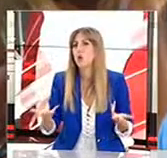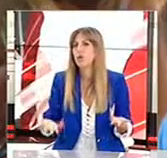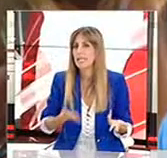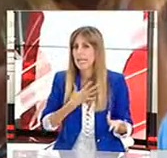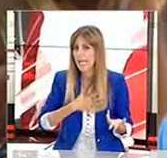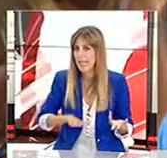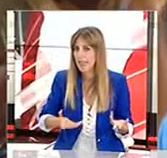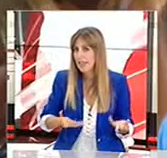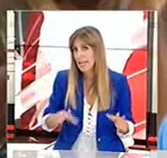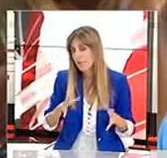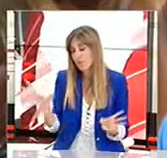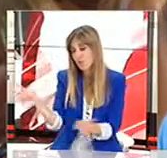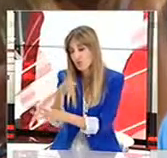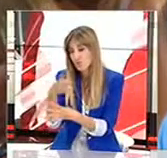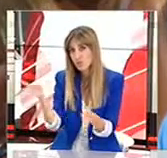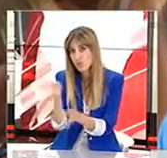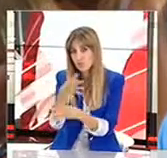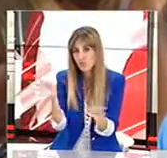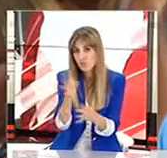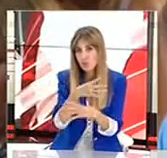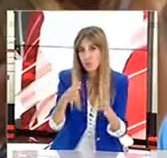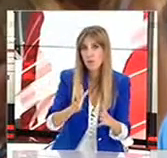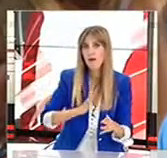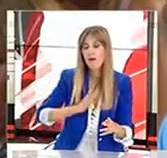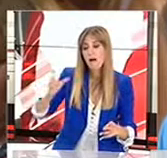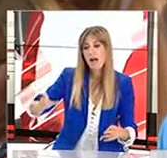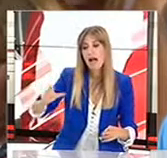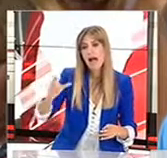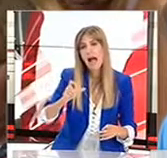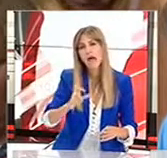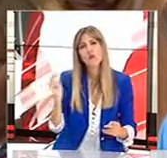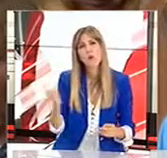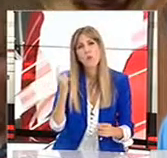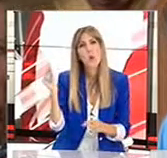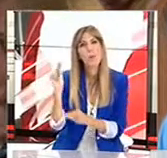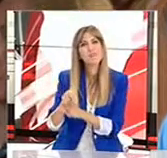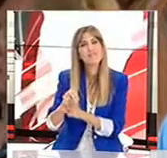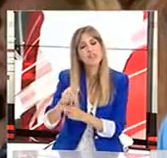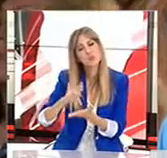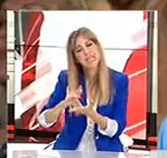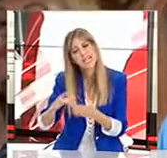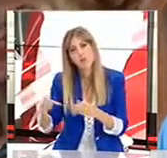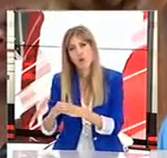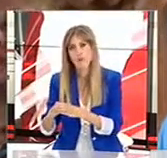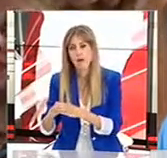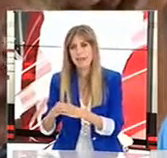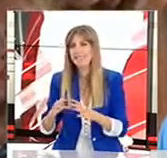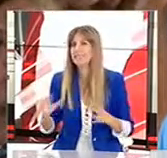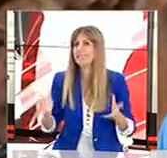σε πιο νορμάλ συνθήκες σε σχέση με το 2015, και το κλείνω, αν θέλει ο ΣΥΡΙΖΑ